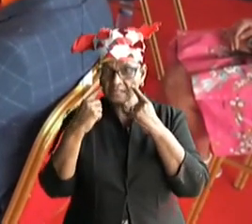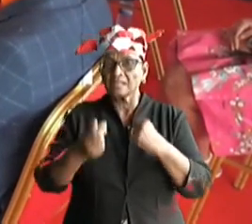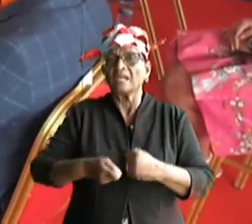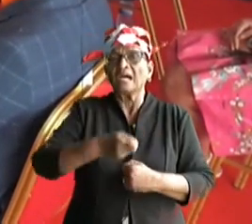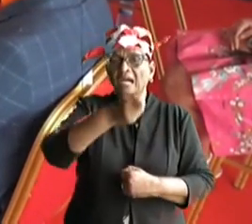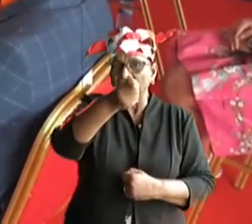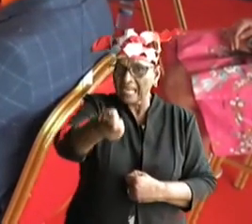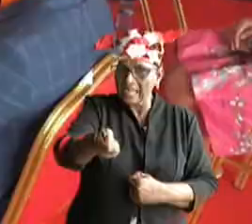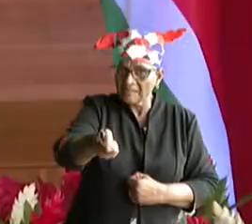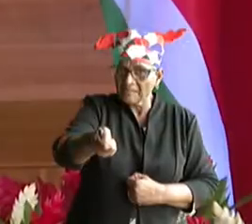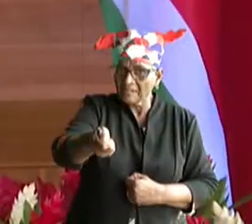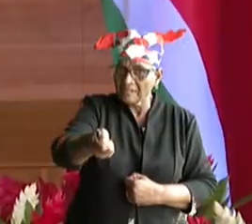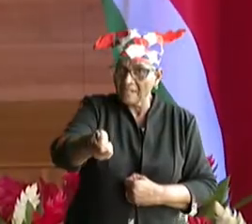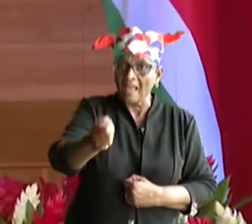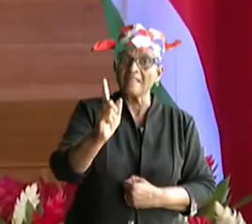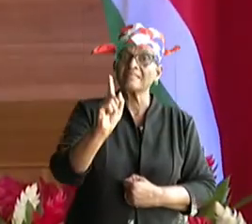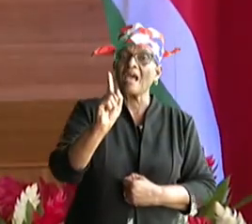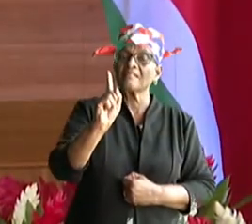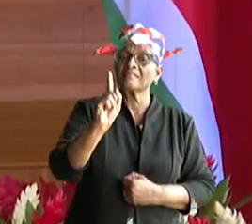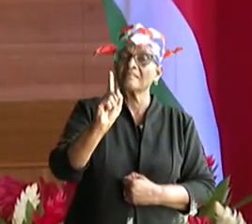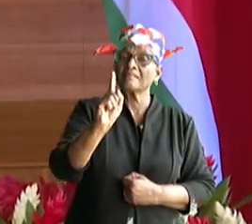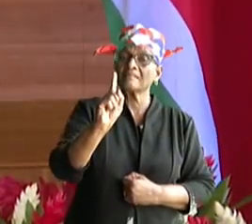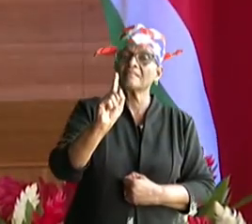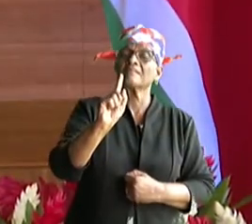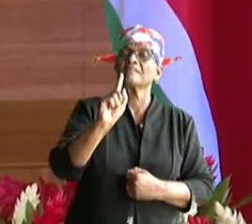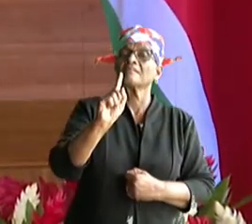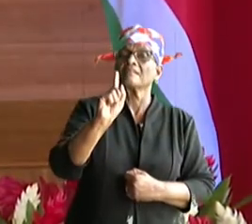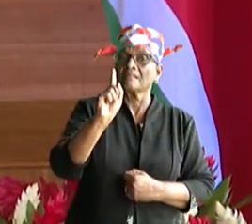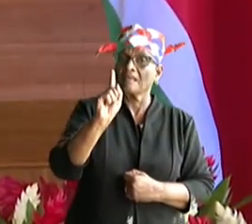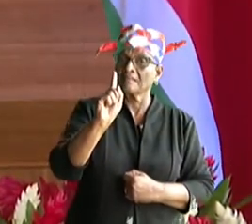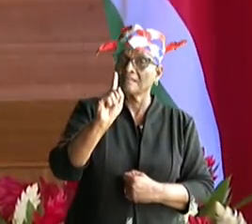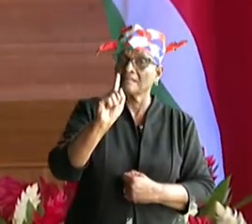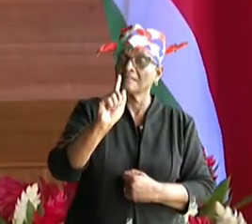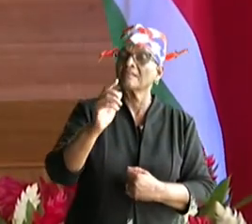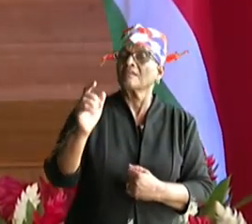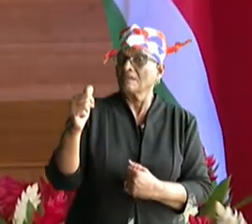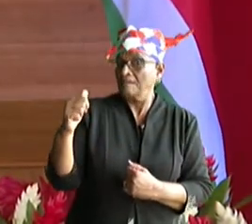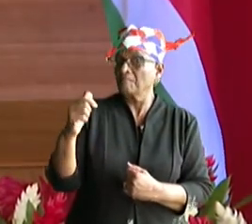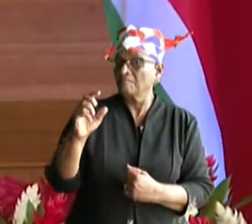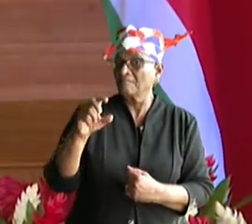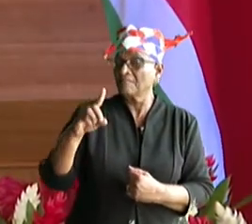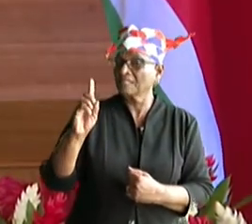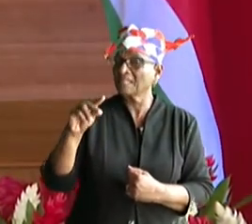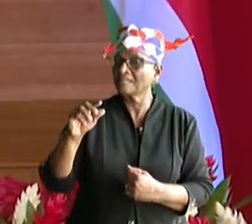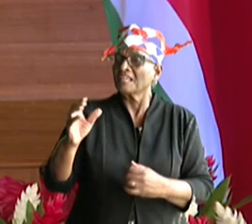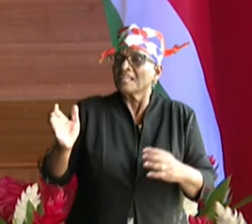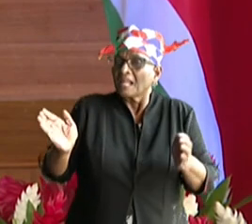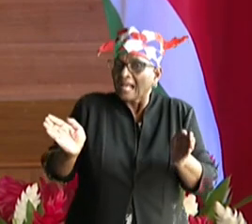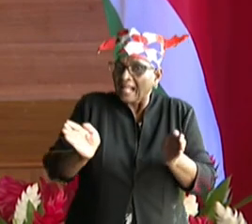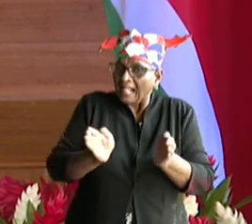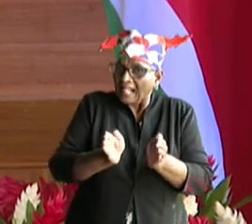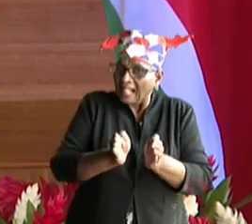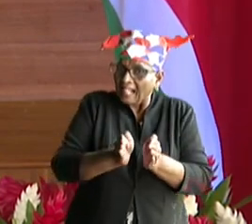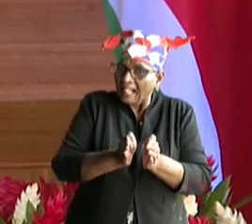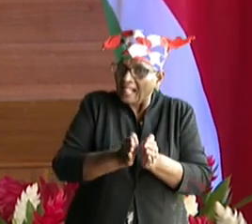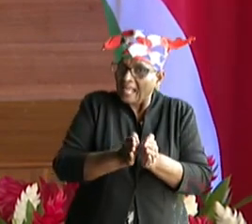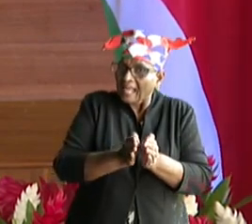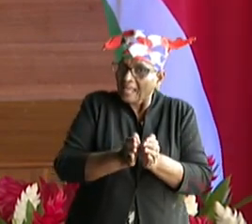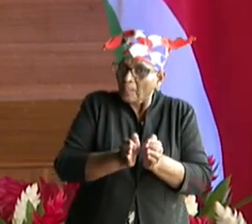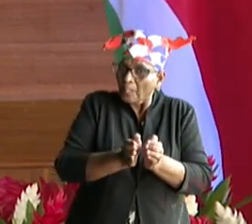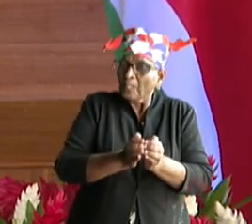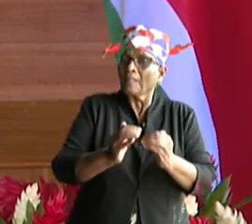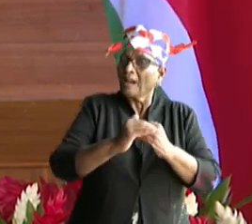geboden laten omzetten in, zoals u daarnet typeerde, een small world for